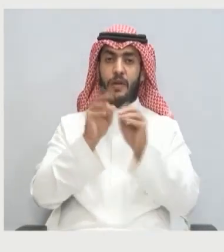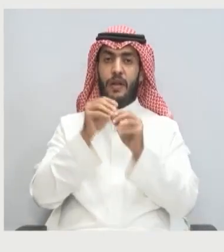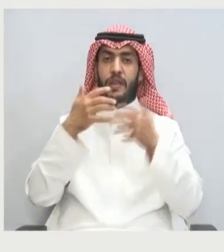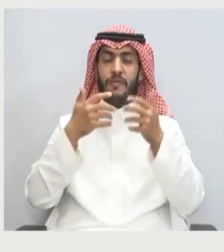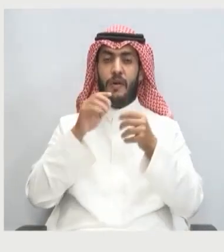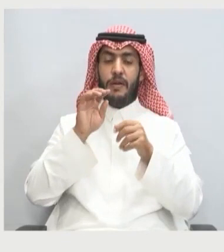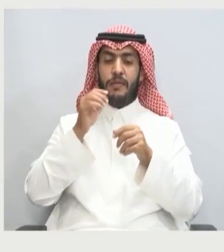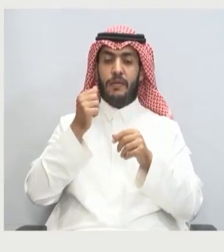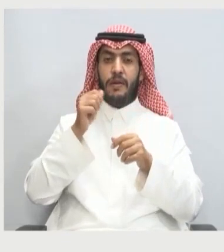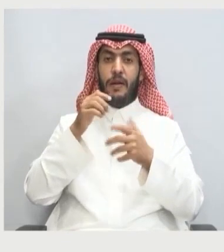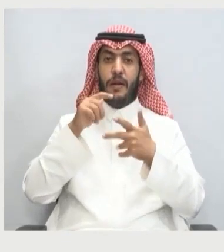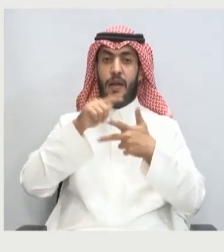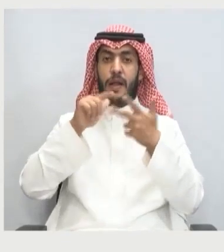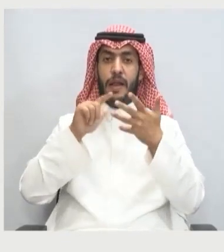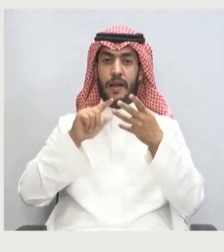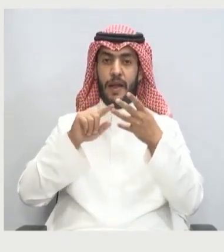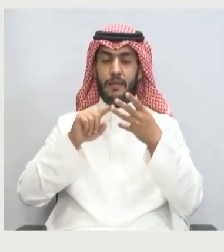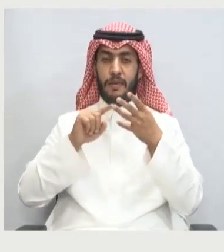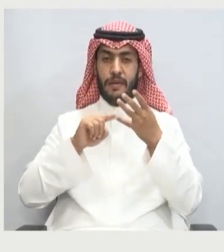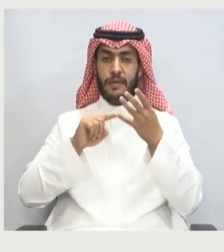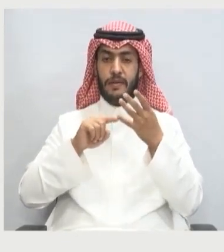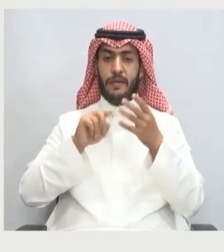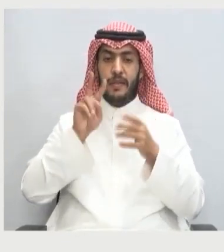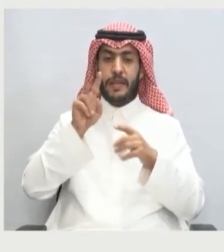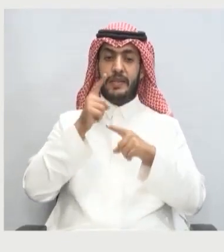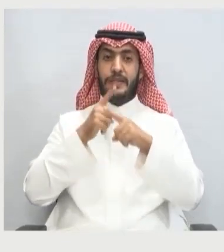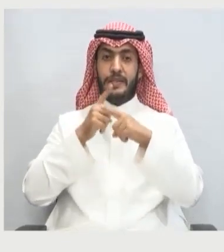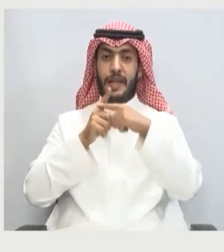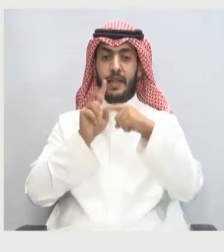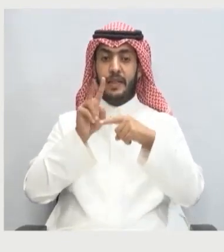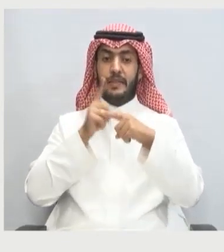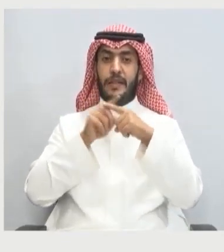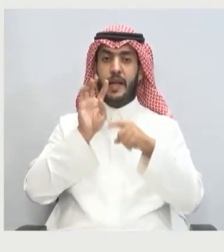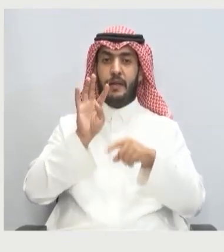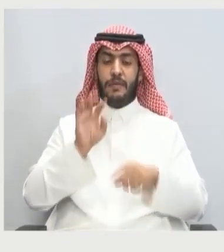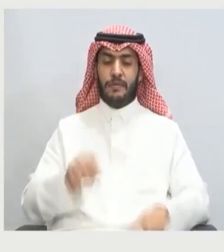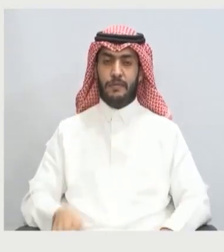التفاعل من الرتبه الرابعه ساقول 2 زئ 2 يعطيني